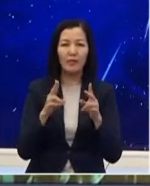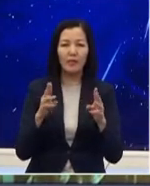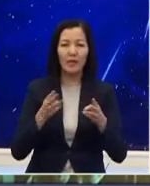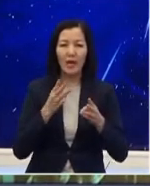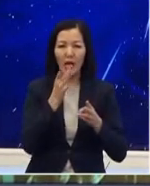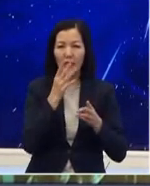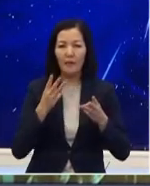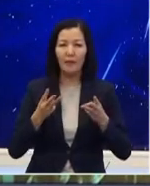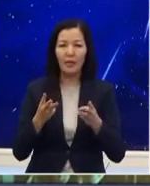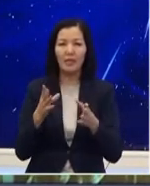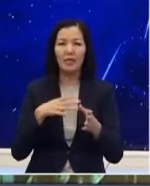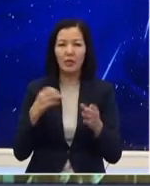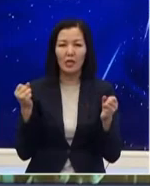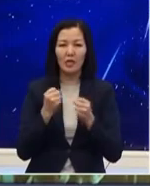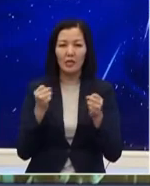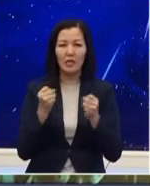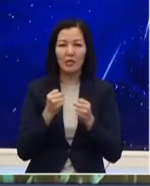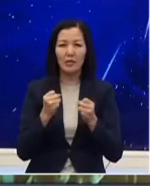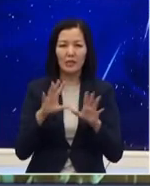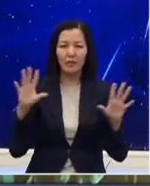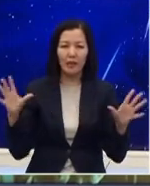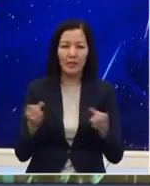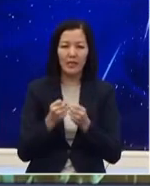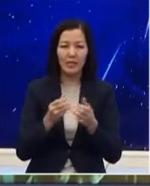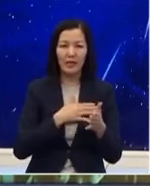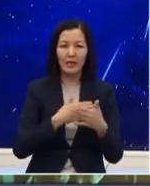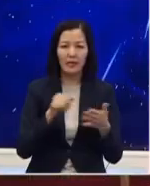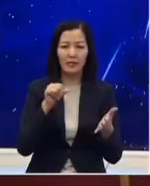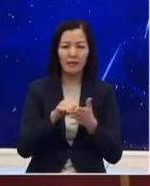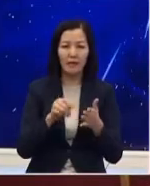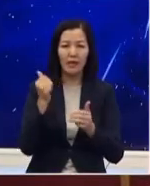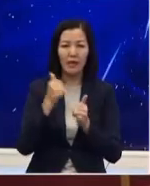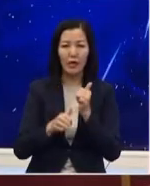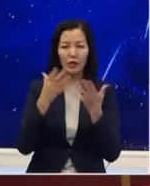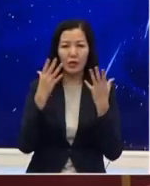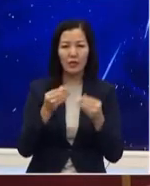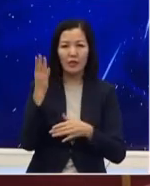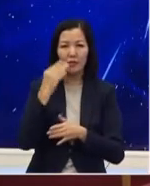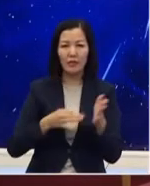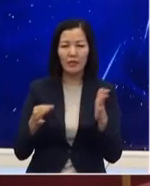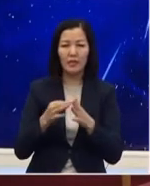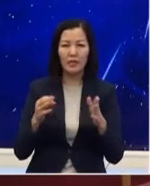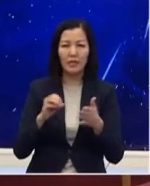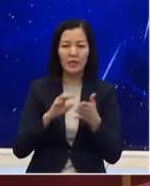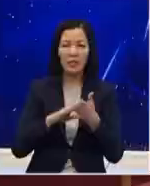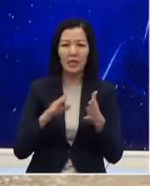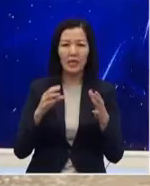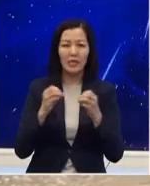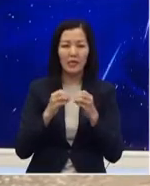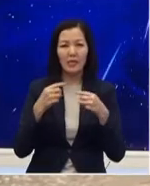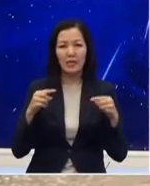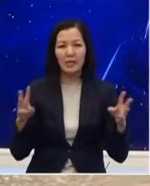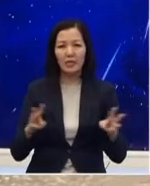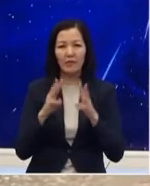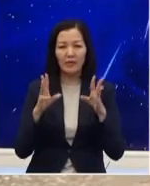всем известно, зима – горячая пора для спасателей. Ежедневно в Алматинской области регистрируются десятки различных